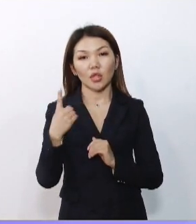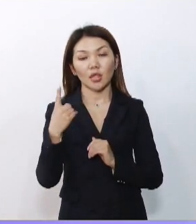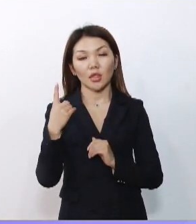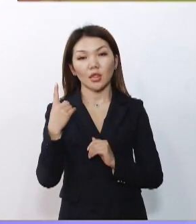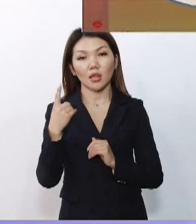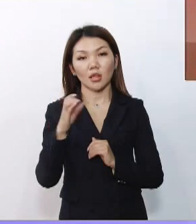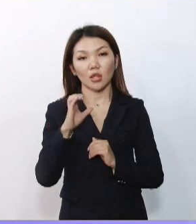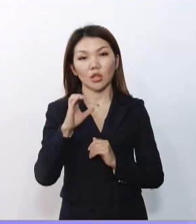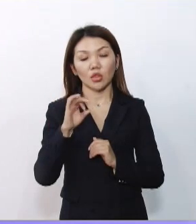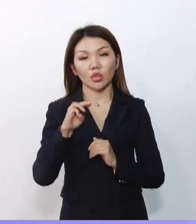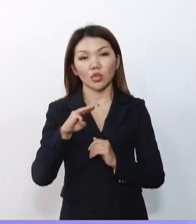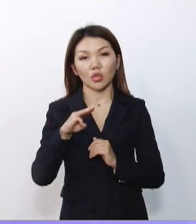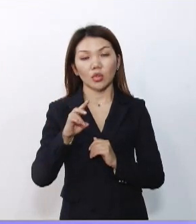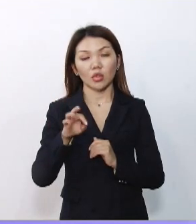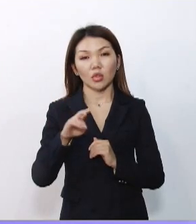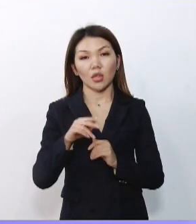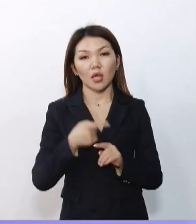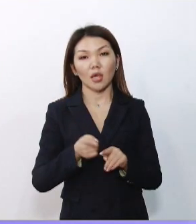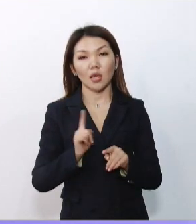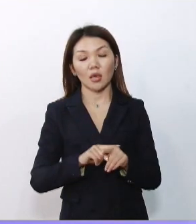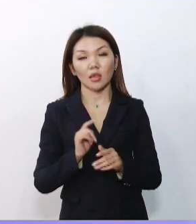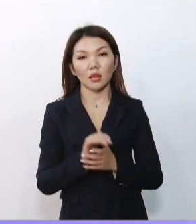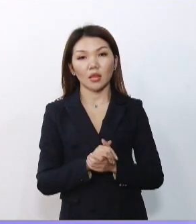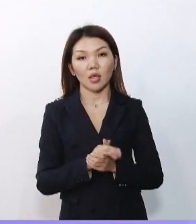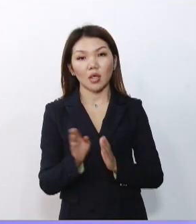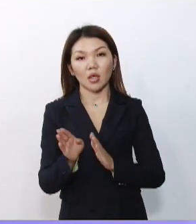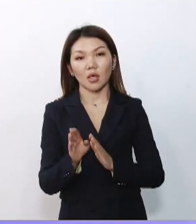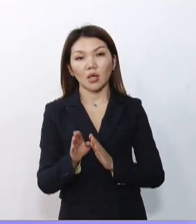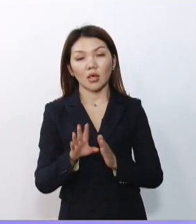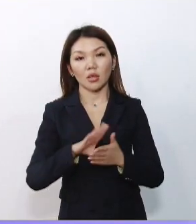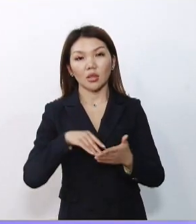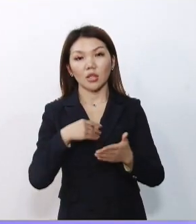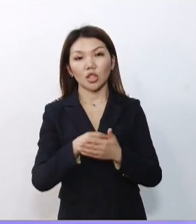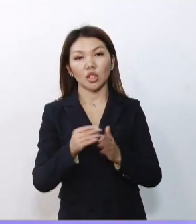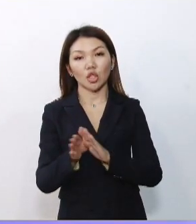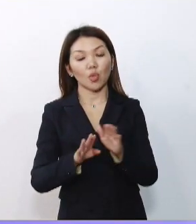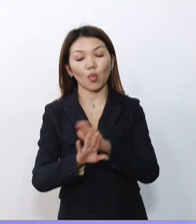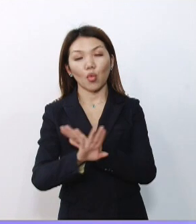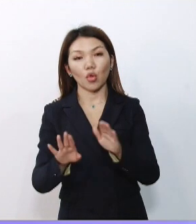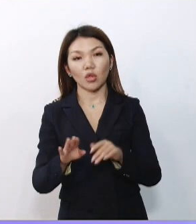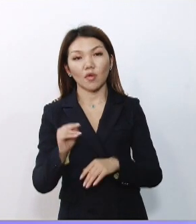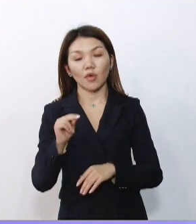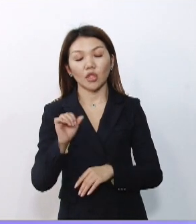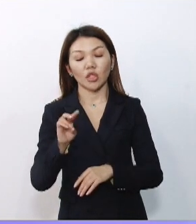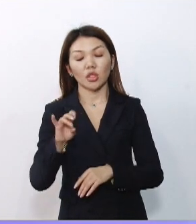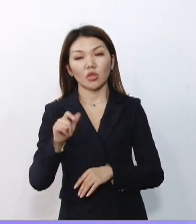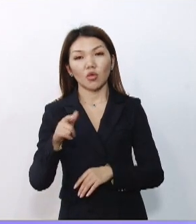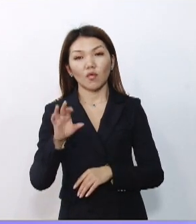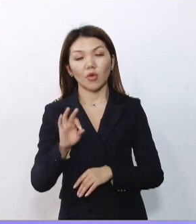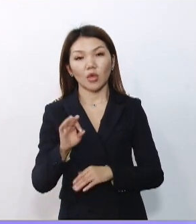41 сотня. Это значение неполного частного. А 62